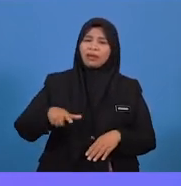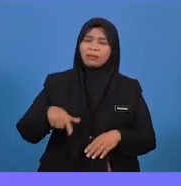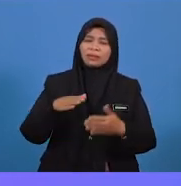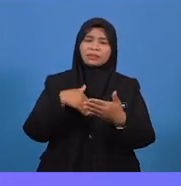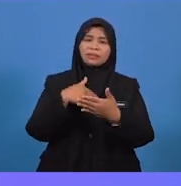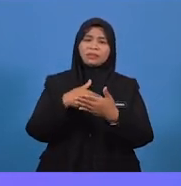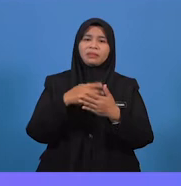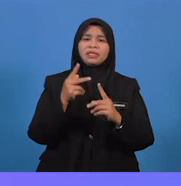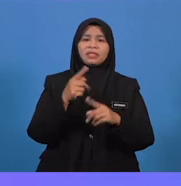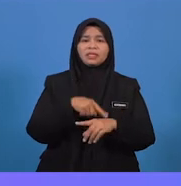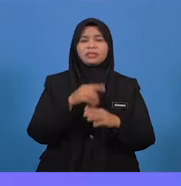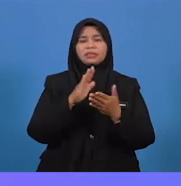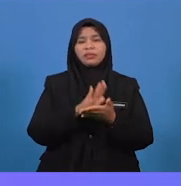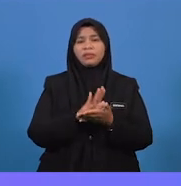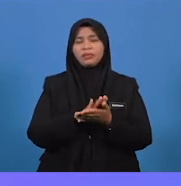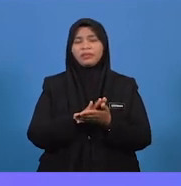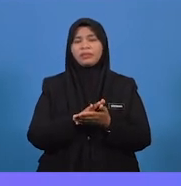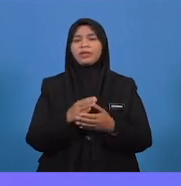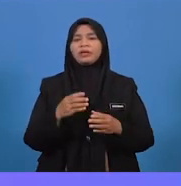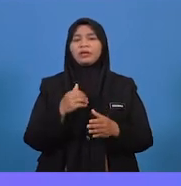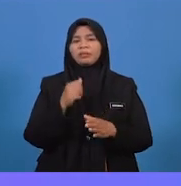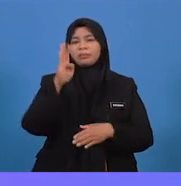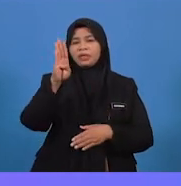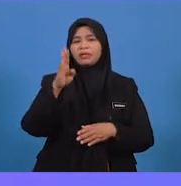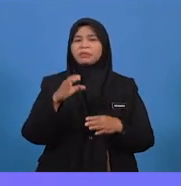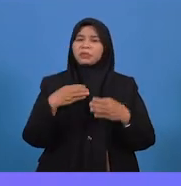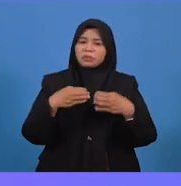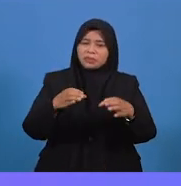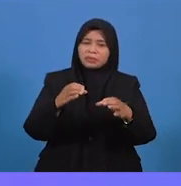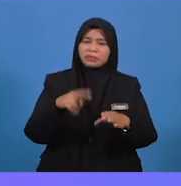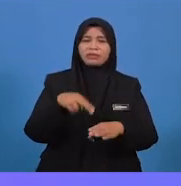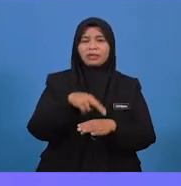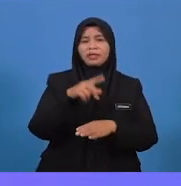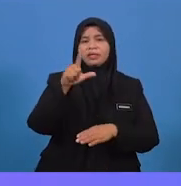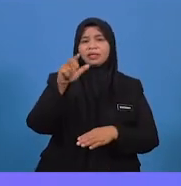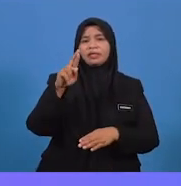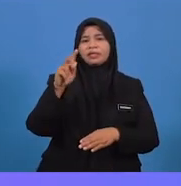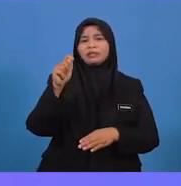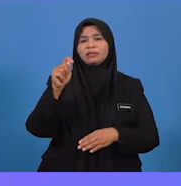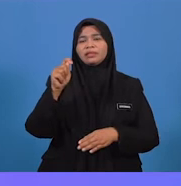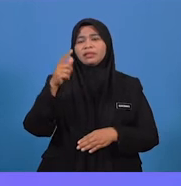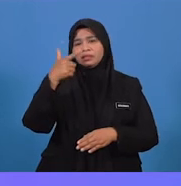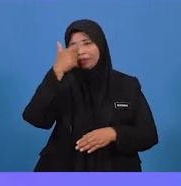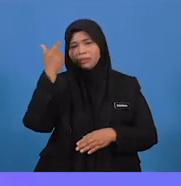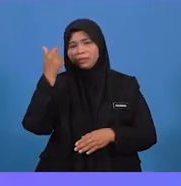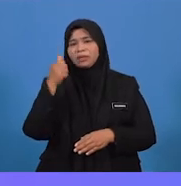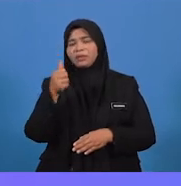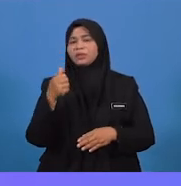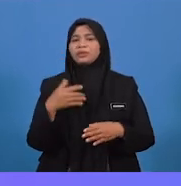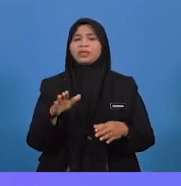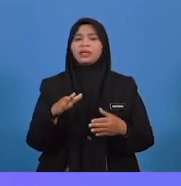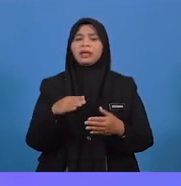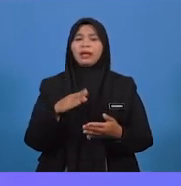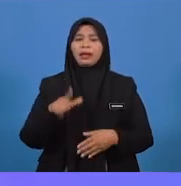di sekolah, atau B. Bergegas menaiki LRT yang baru sahaja tiba di stesen